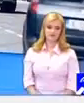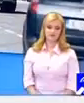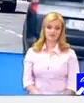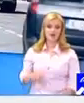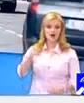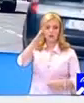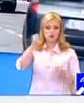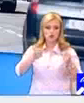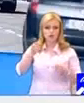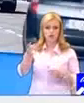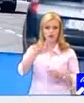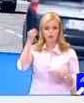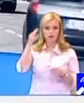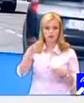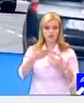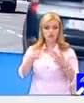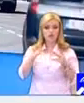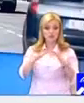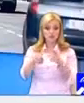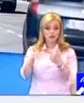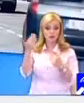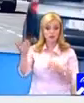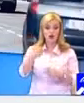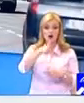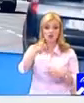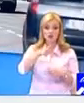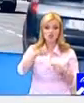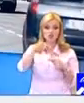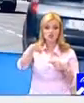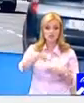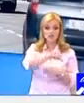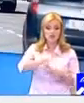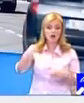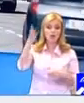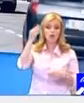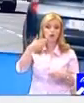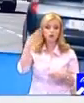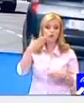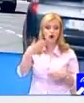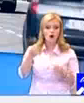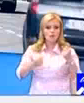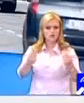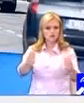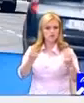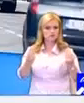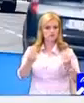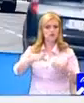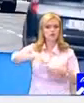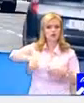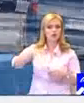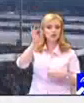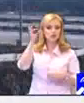Un șofer din Republica Moldova s-a ales cu un dosar penal după ce a încercat să treacă frontiera moldo-română cu un Mercedes de lux furat din